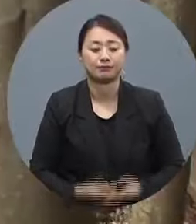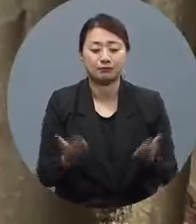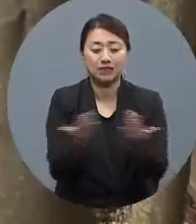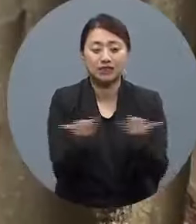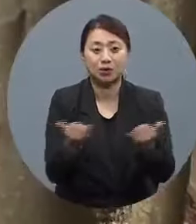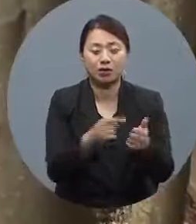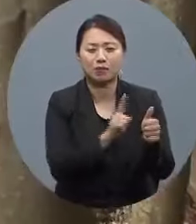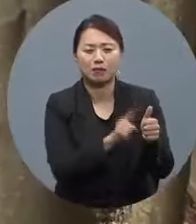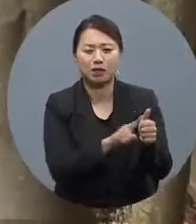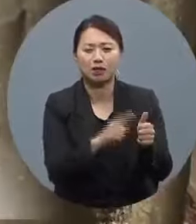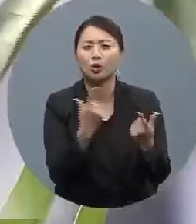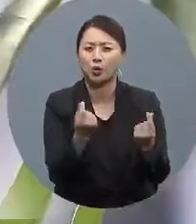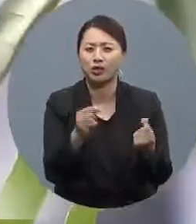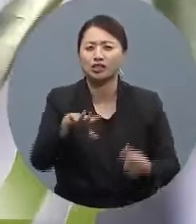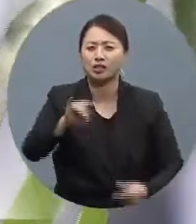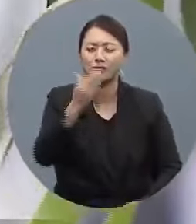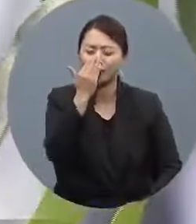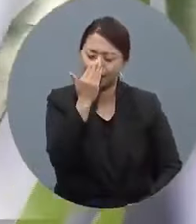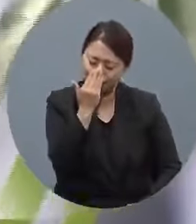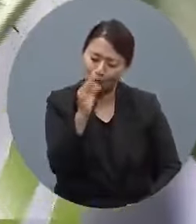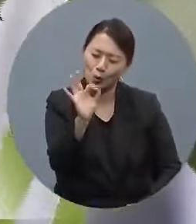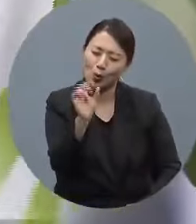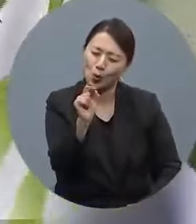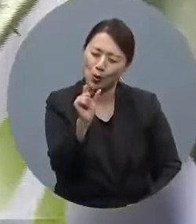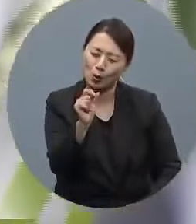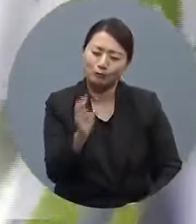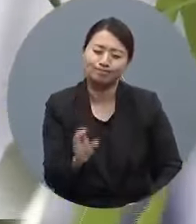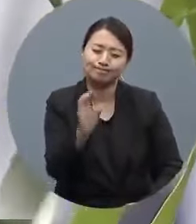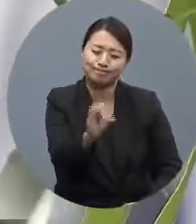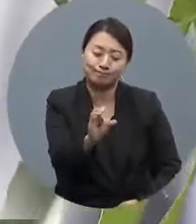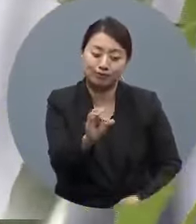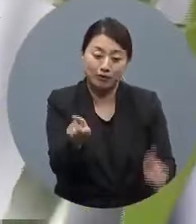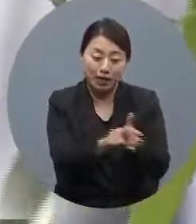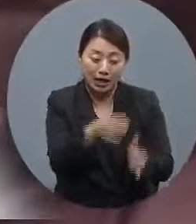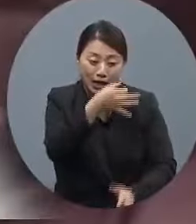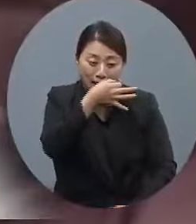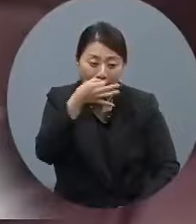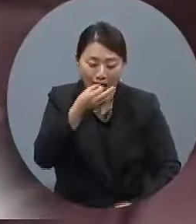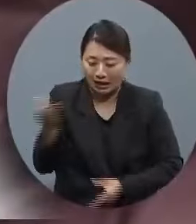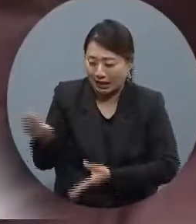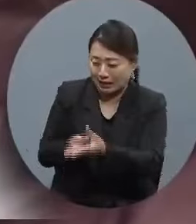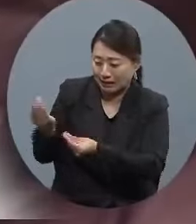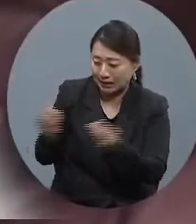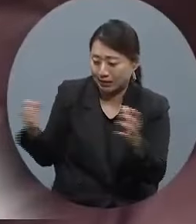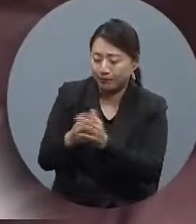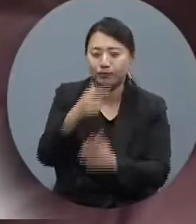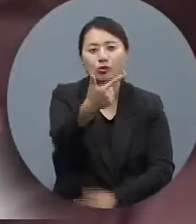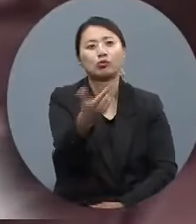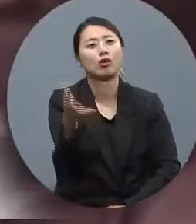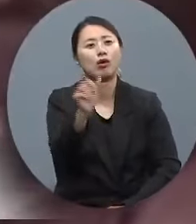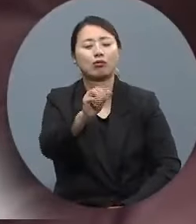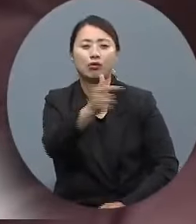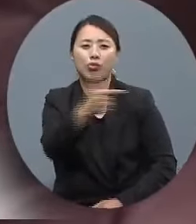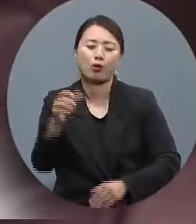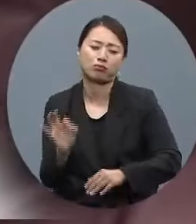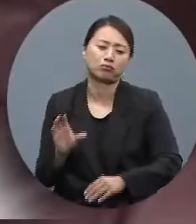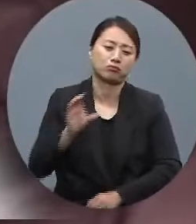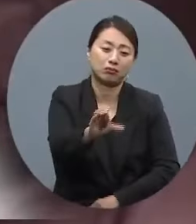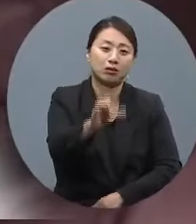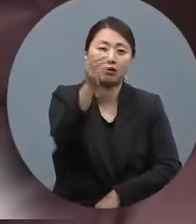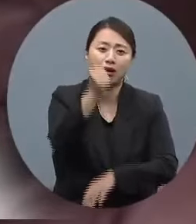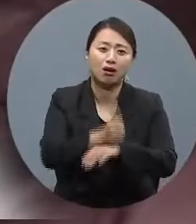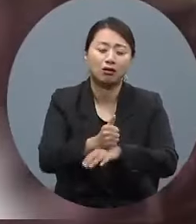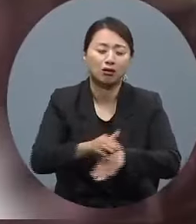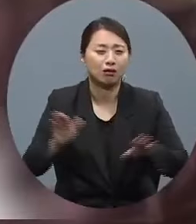직장인 B씨도 시작은 소액 투자였습니다. 초기 수익을 믿고 여기저기 돈을 빌려 6억 원 넘게 투자를 했는데